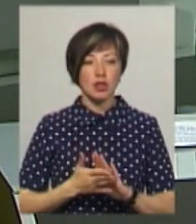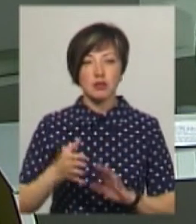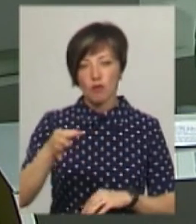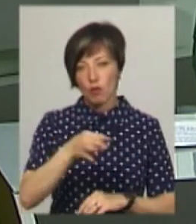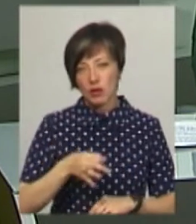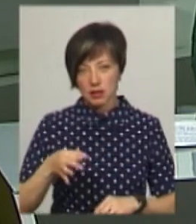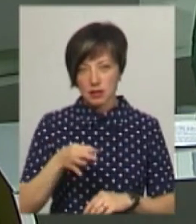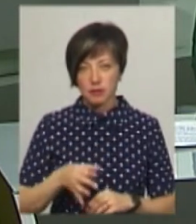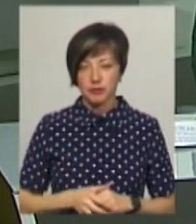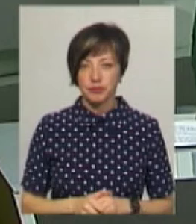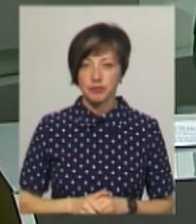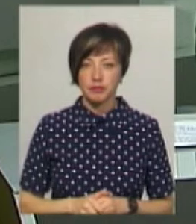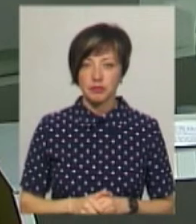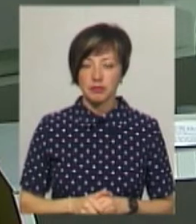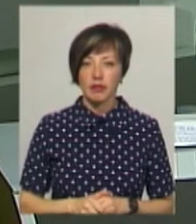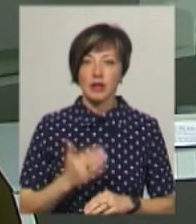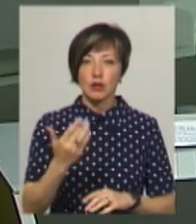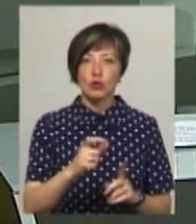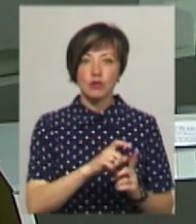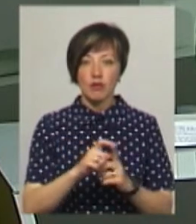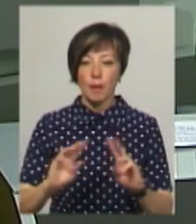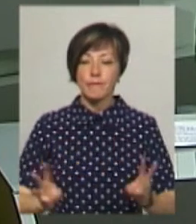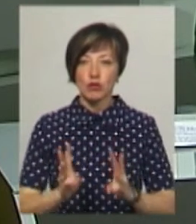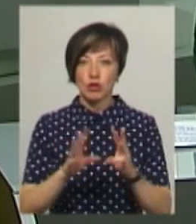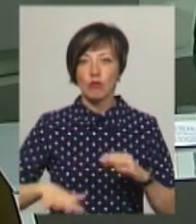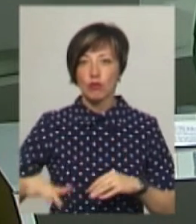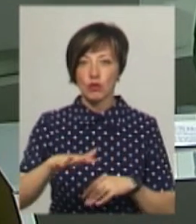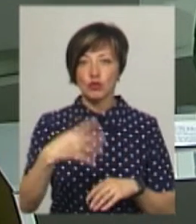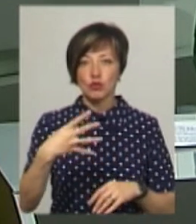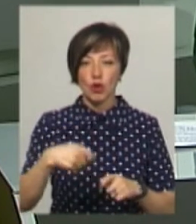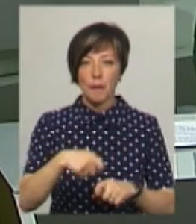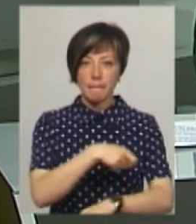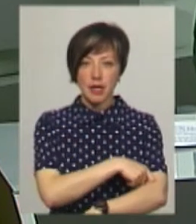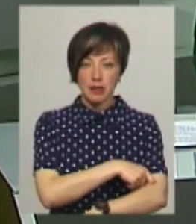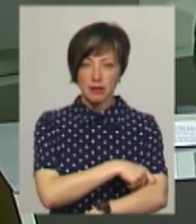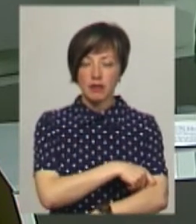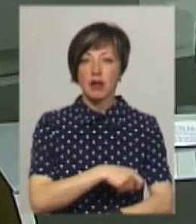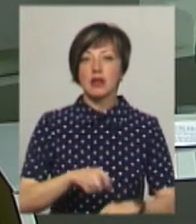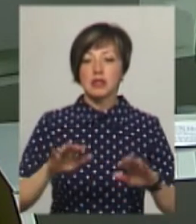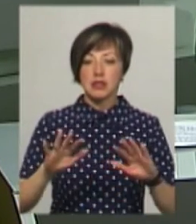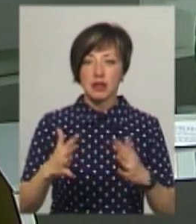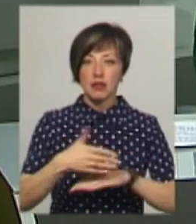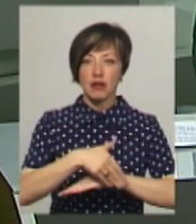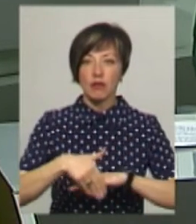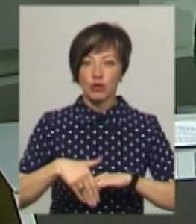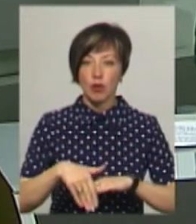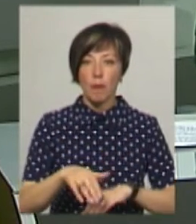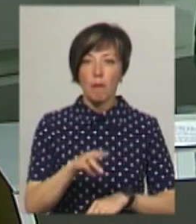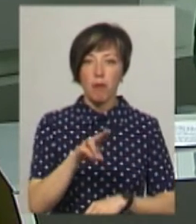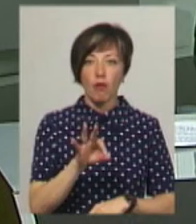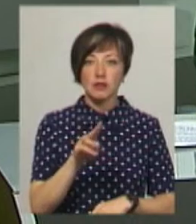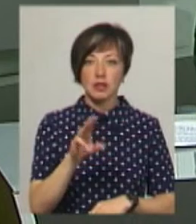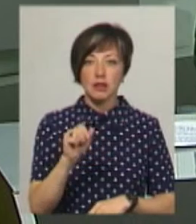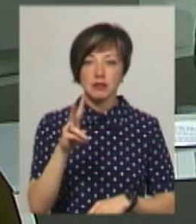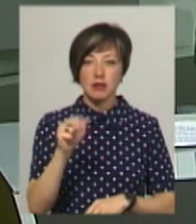Хмельницькій області Олександр Гулько. За його словами, пожежа площею майже 40 метрів квадратних сталася на вулиці Повстанській.